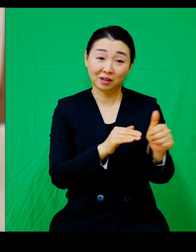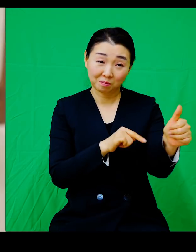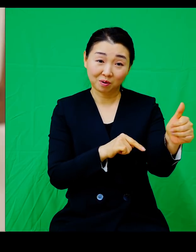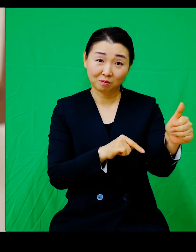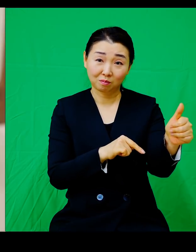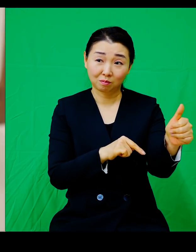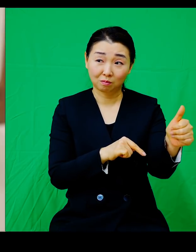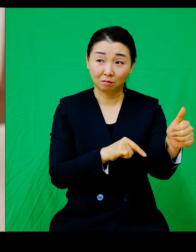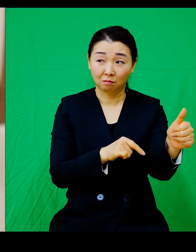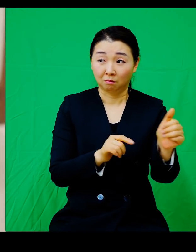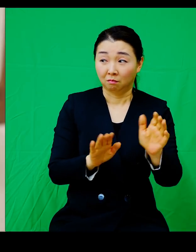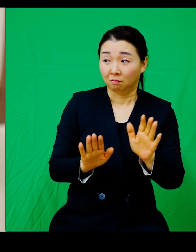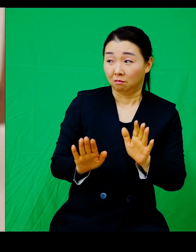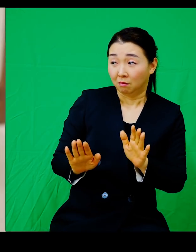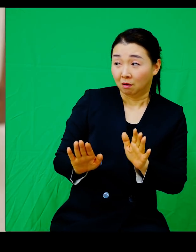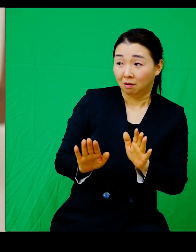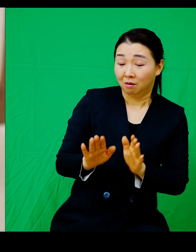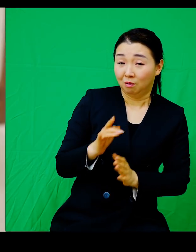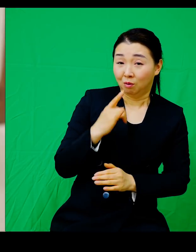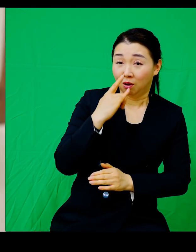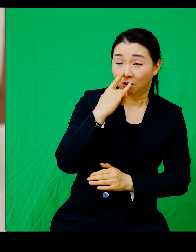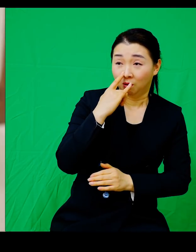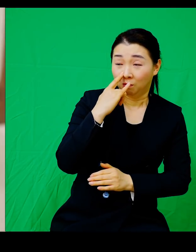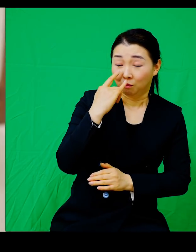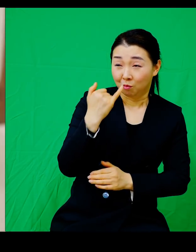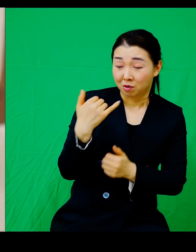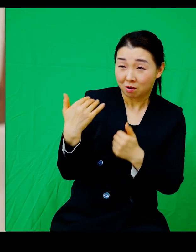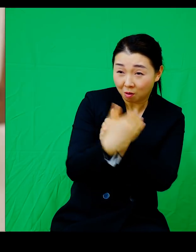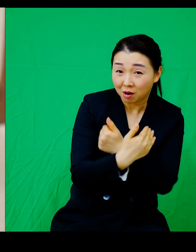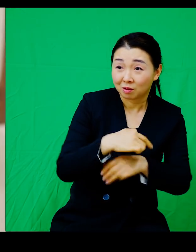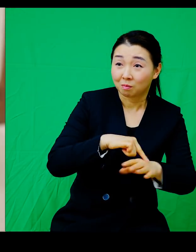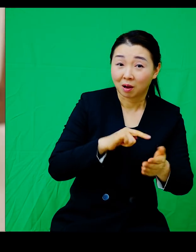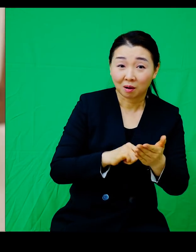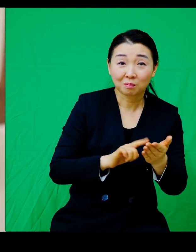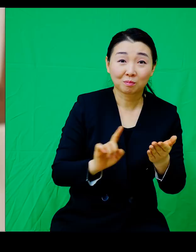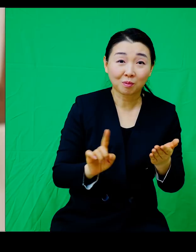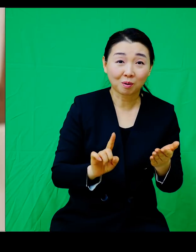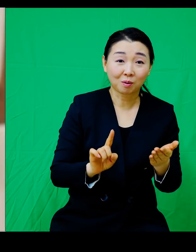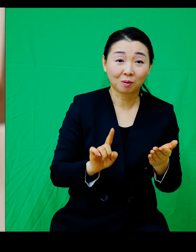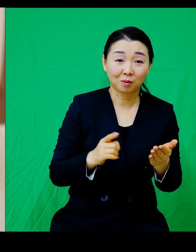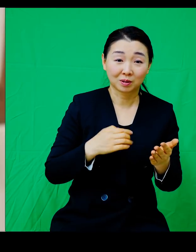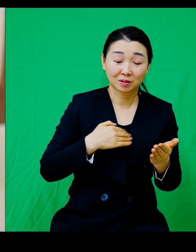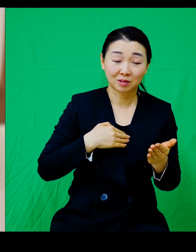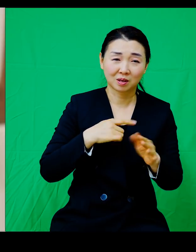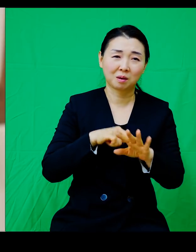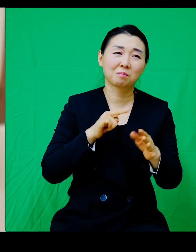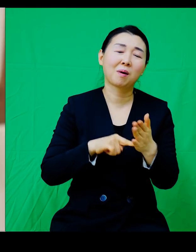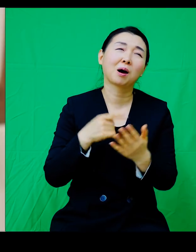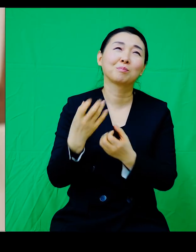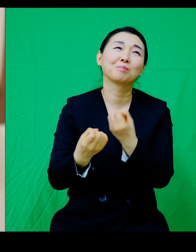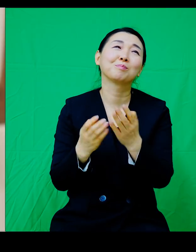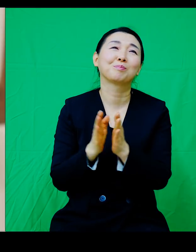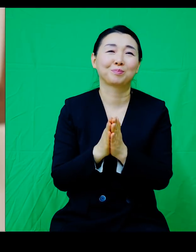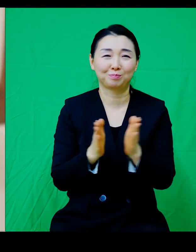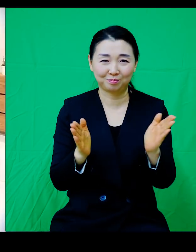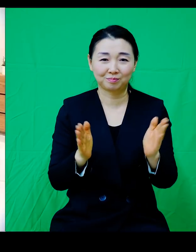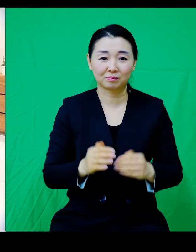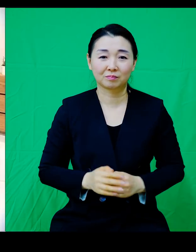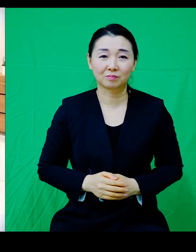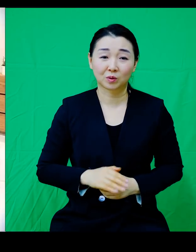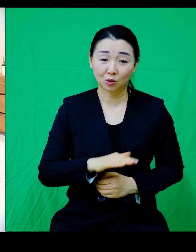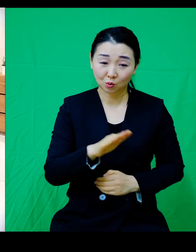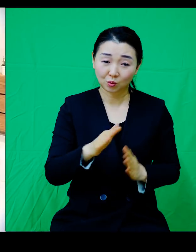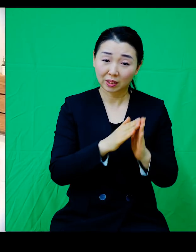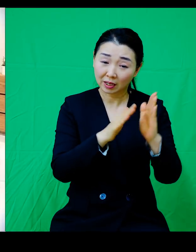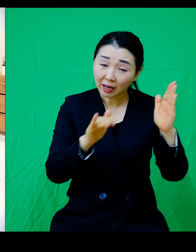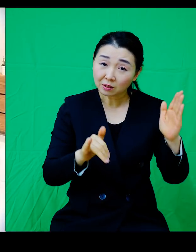남편도 계속 이제 방어적으로 이제 자기 부모님을 이렇게 커버하고 했던 마음들을 속을 터 놓게 되더라고요.